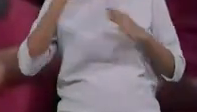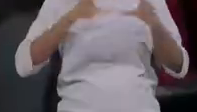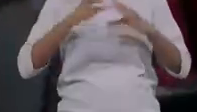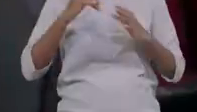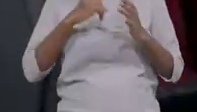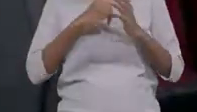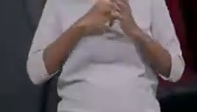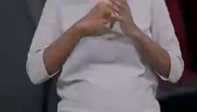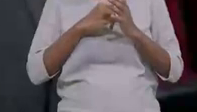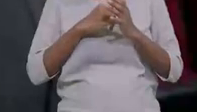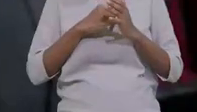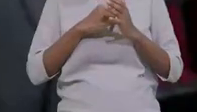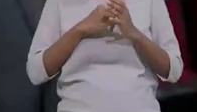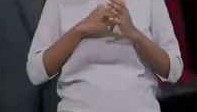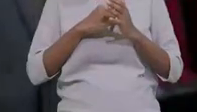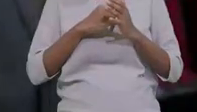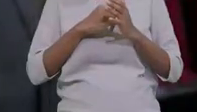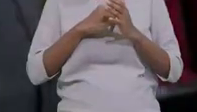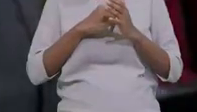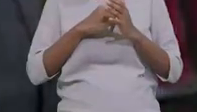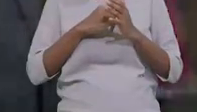Je le ferai.